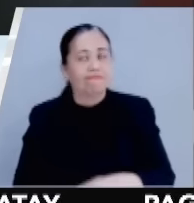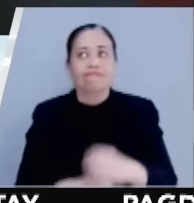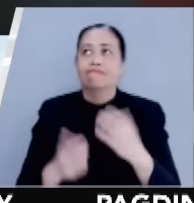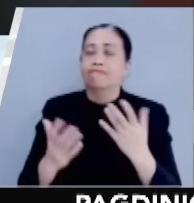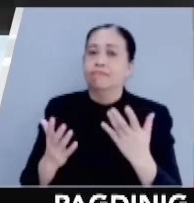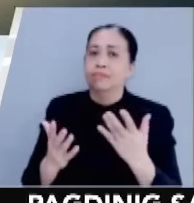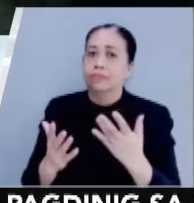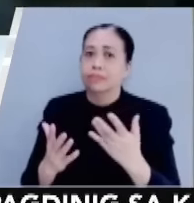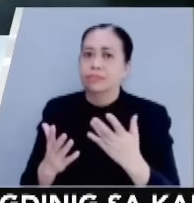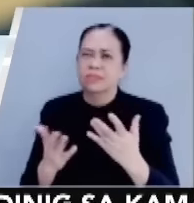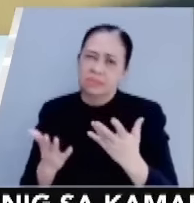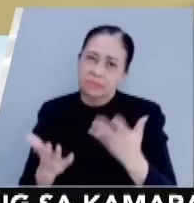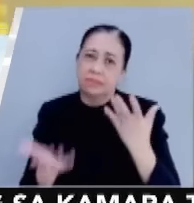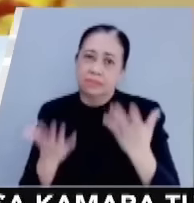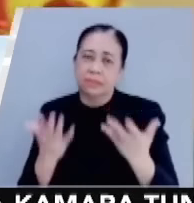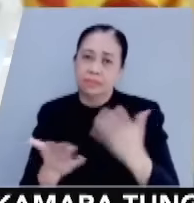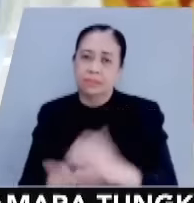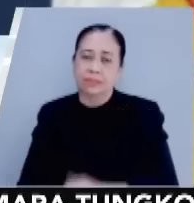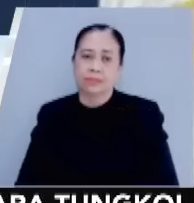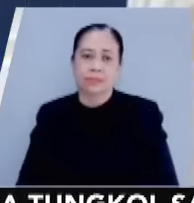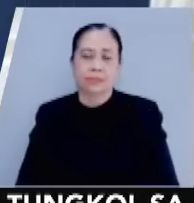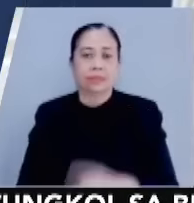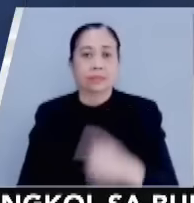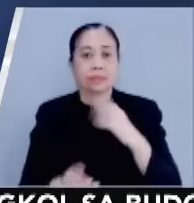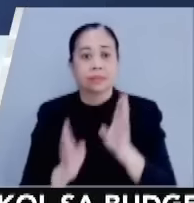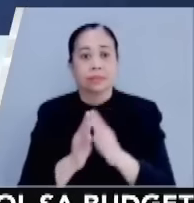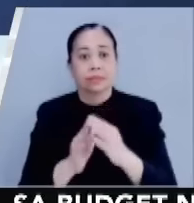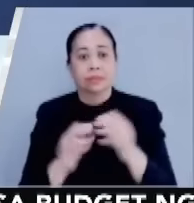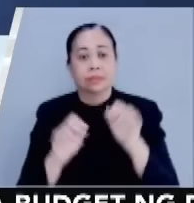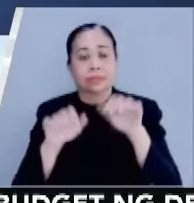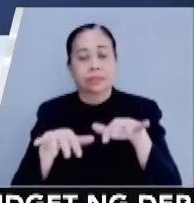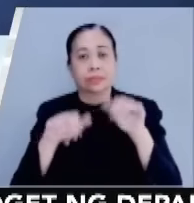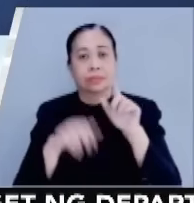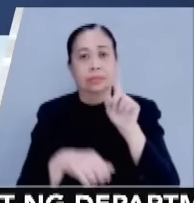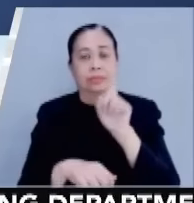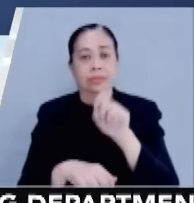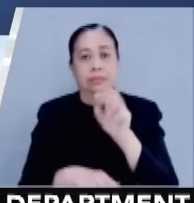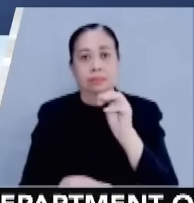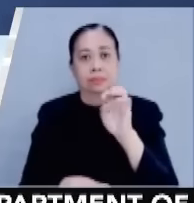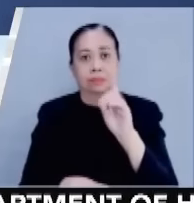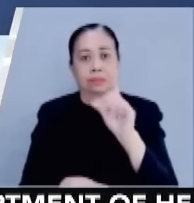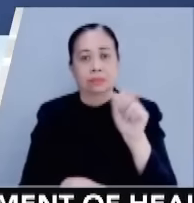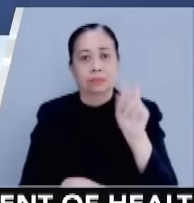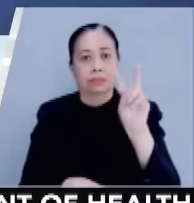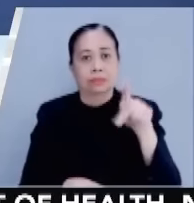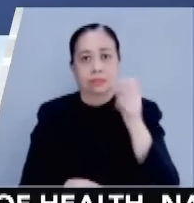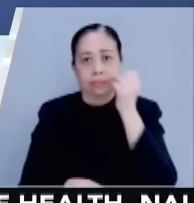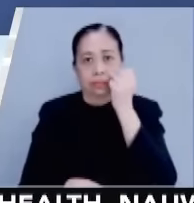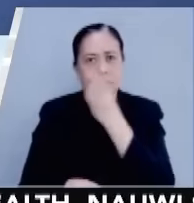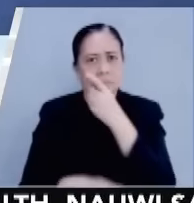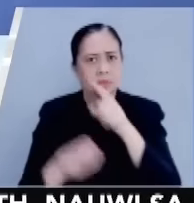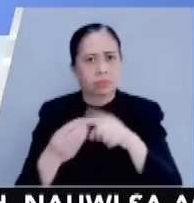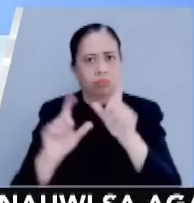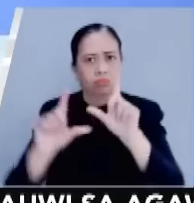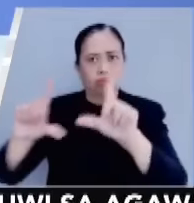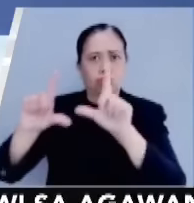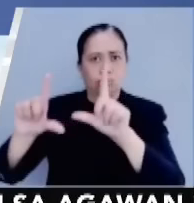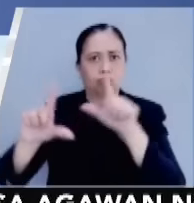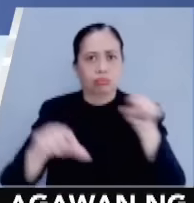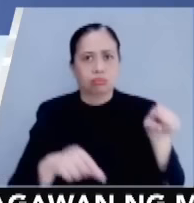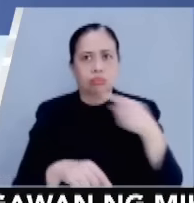It could be. Sa isang press conference, tinanong ng media si VP Sara Duterte tungkol sa aligasyong ito ni Mercado.